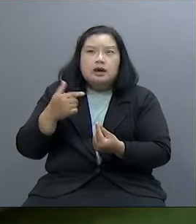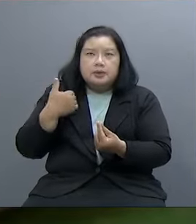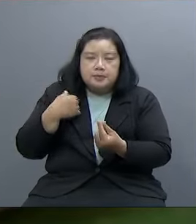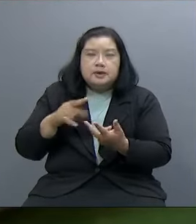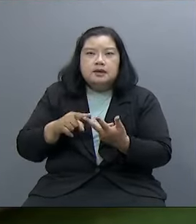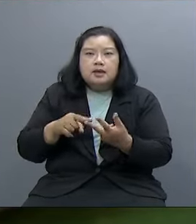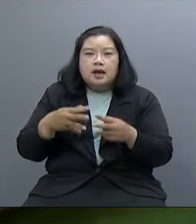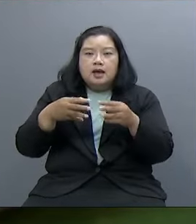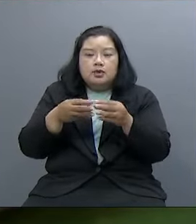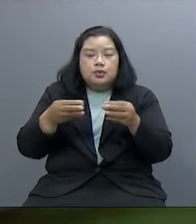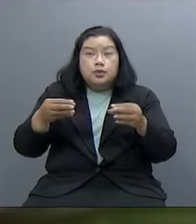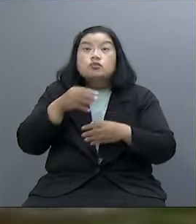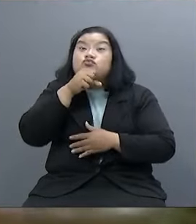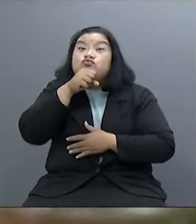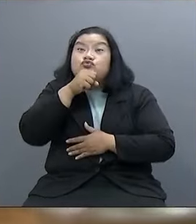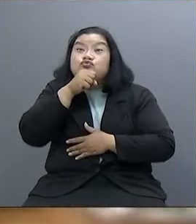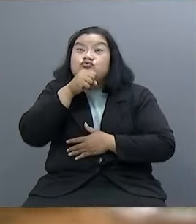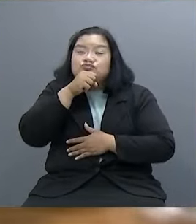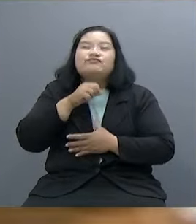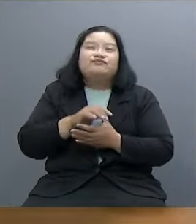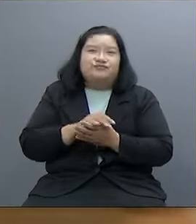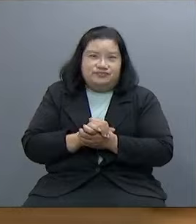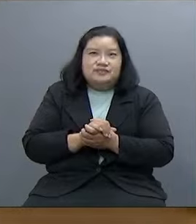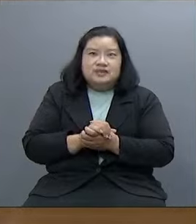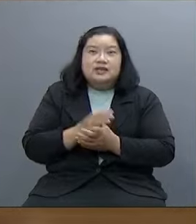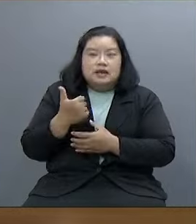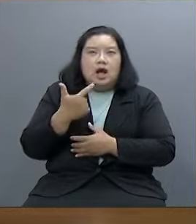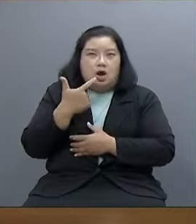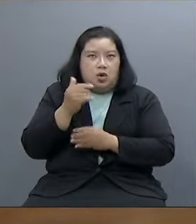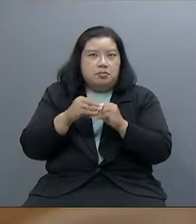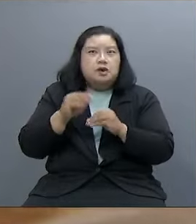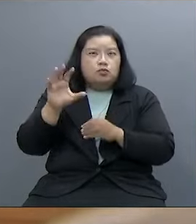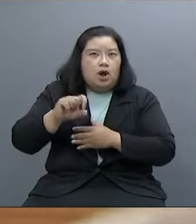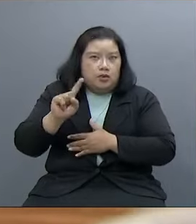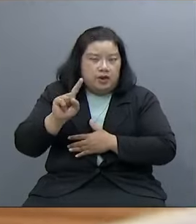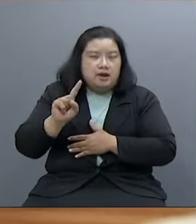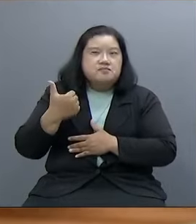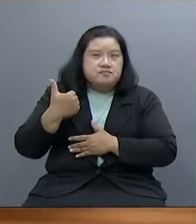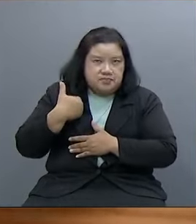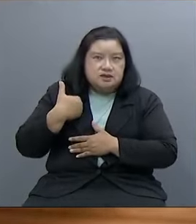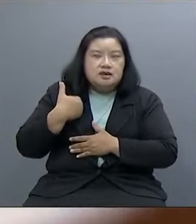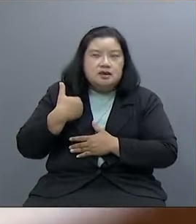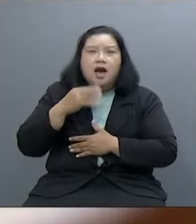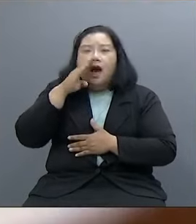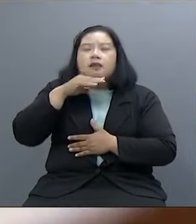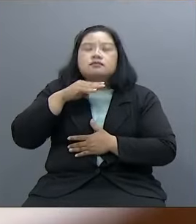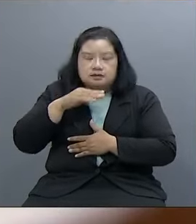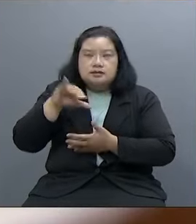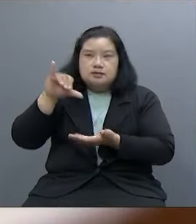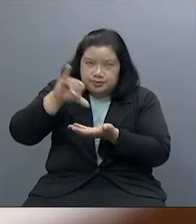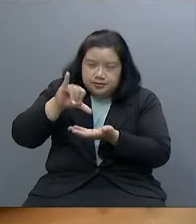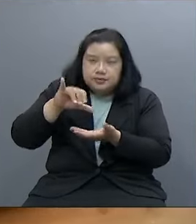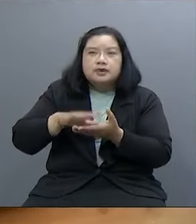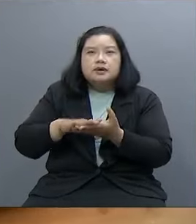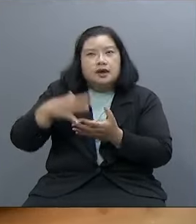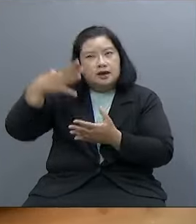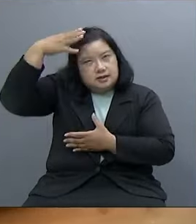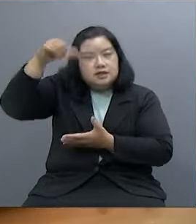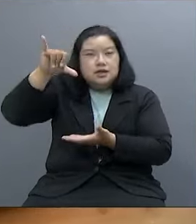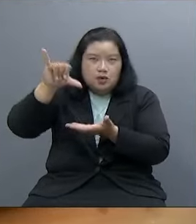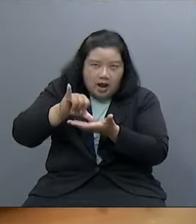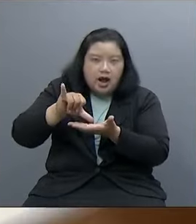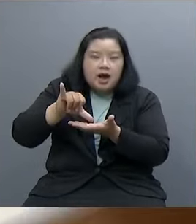พิ่มเบต้าแคโรทีนส่วนผสมที่ทำให้ขนมจีบอร่อยมากยิ่งขึ้นนะคะก็จะมีพริกไทยซีอิ๊วขาวซอสหอยนาง